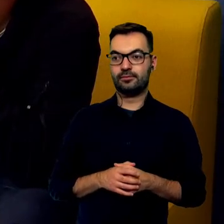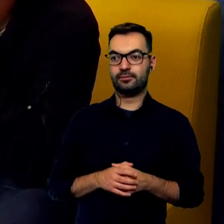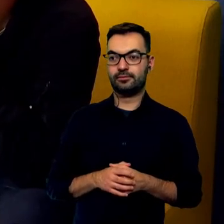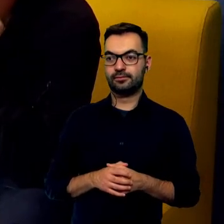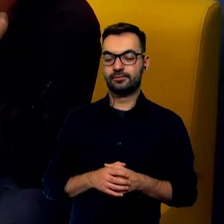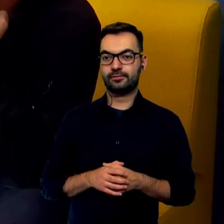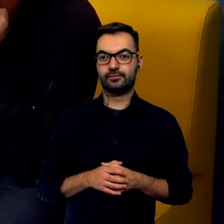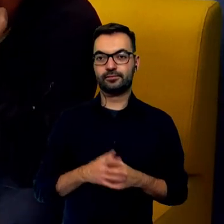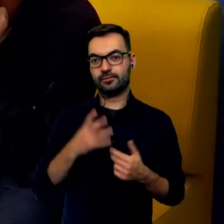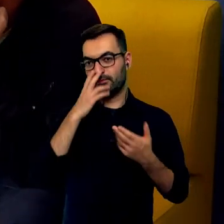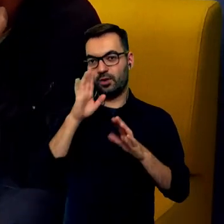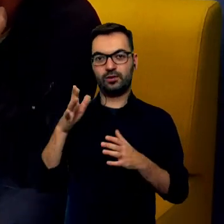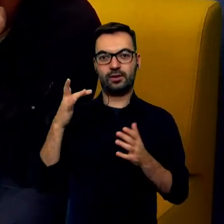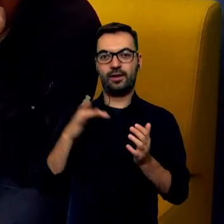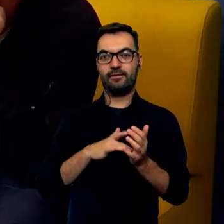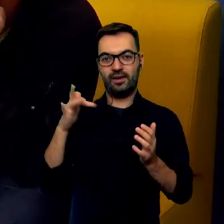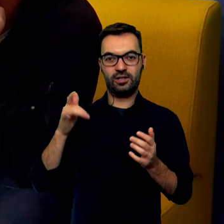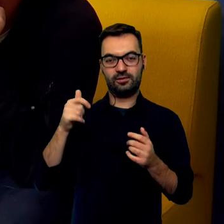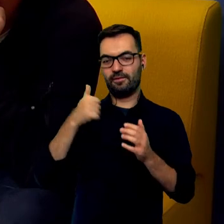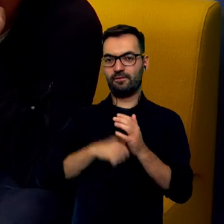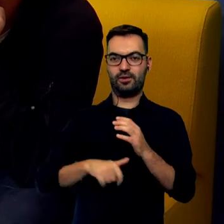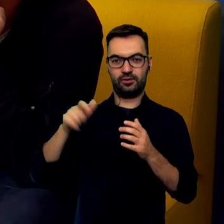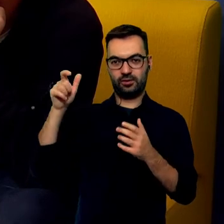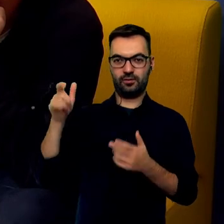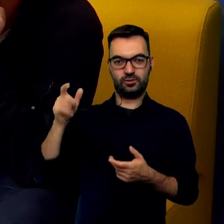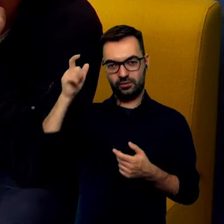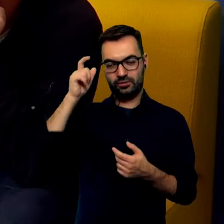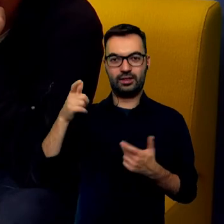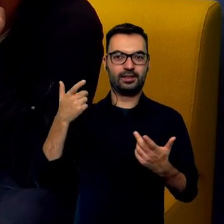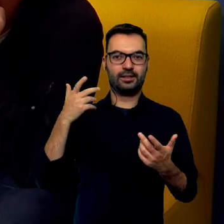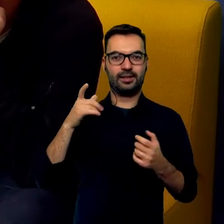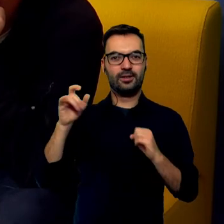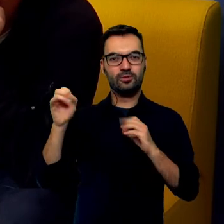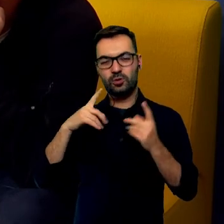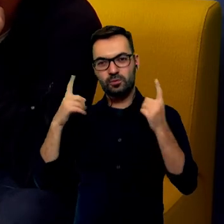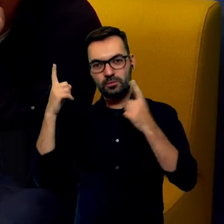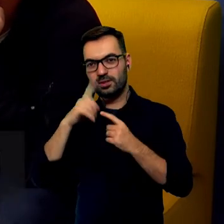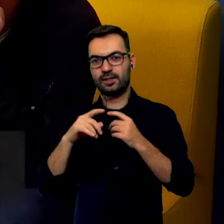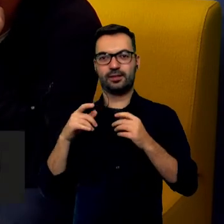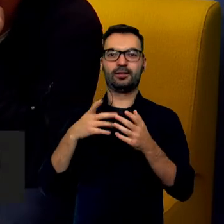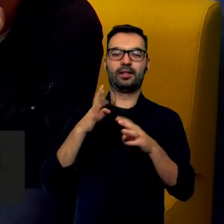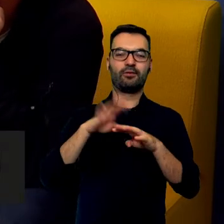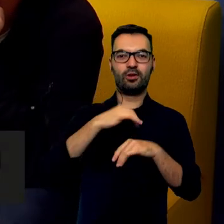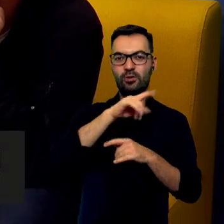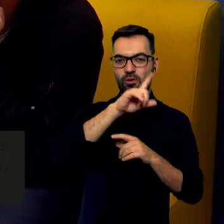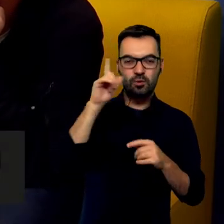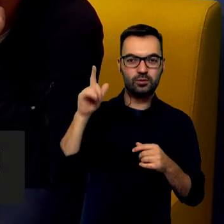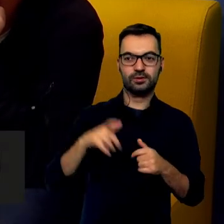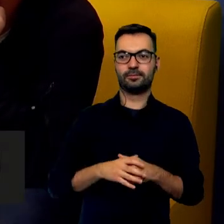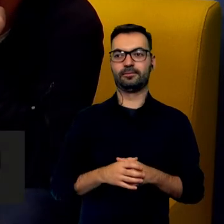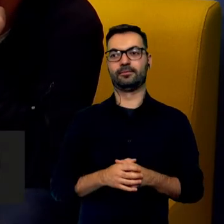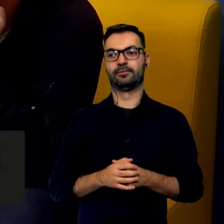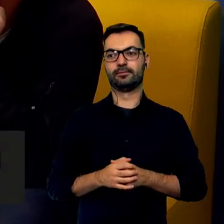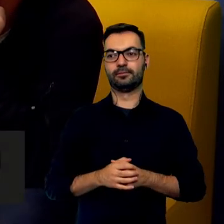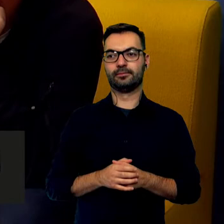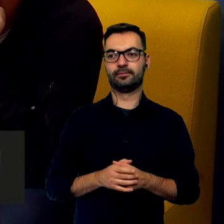przedstawiam wyjątkową wrażliwość, wyjątkowe podejście do istoty ludzkiej, które podejmuje